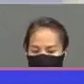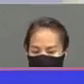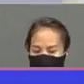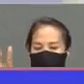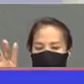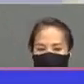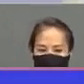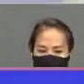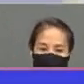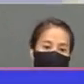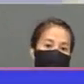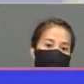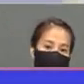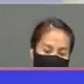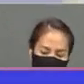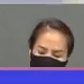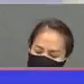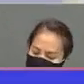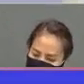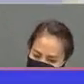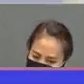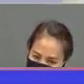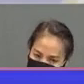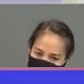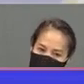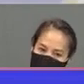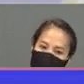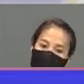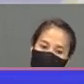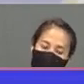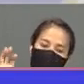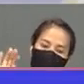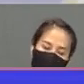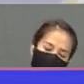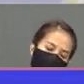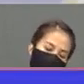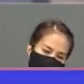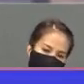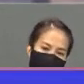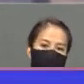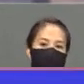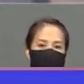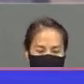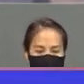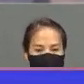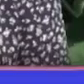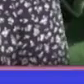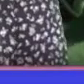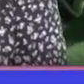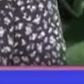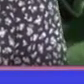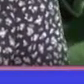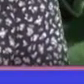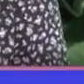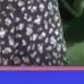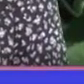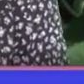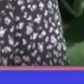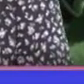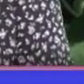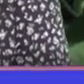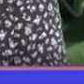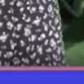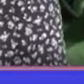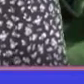ชนิดเชื้อตาย ndvนะคะซึ่งทางด้านขององค์การเภสัชกรรมนะคะก็ได้จับมือกับสถาบัน